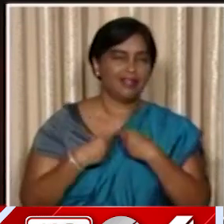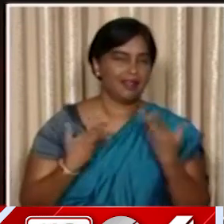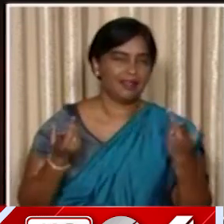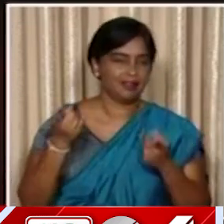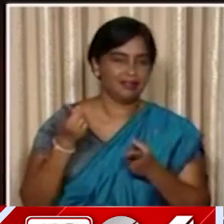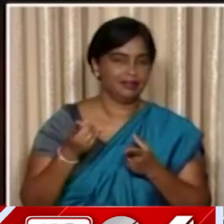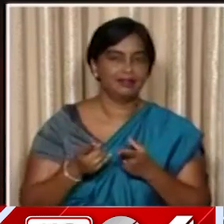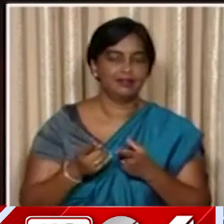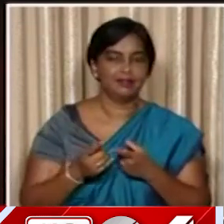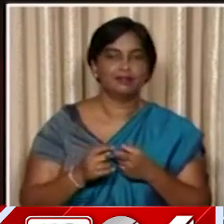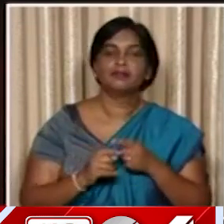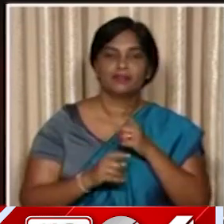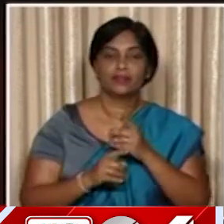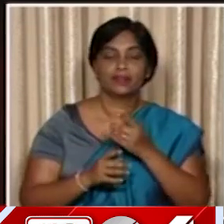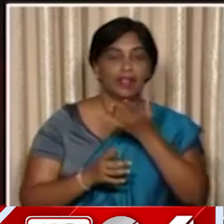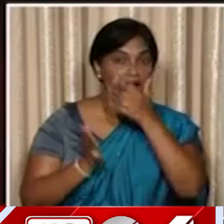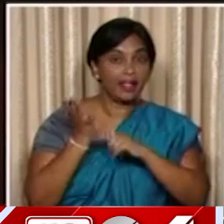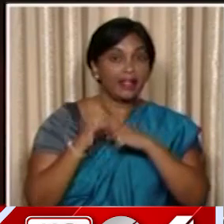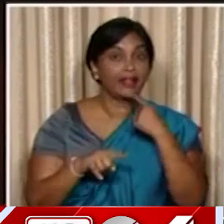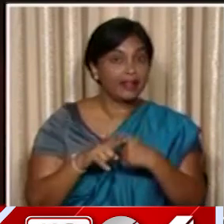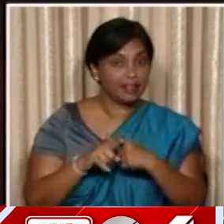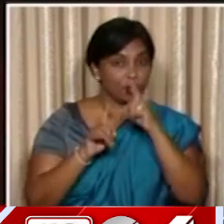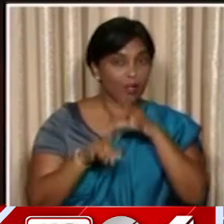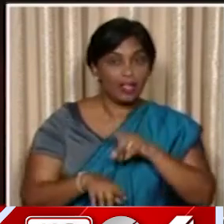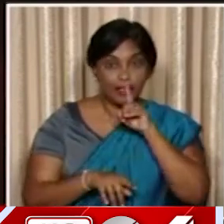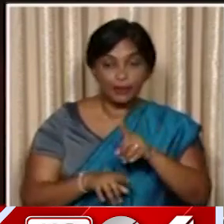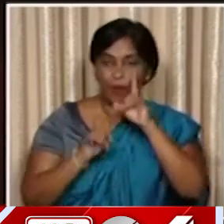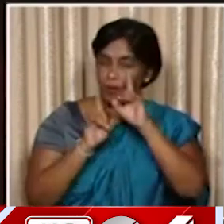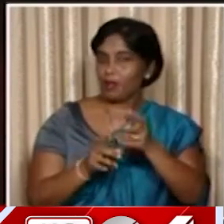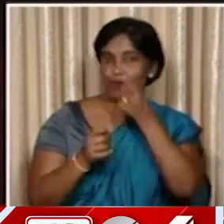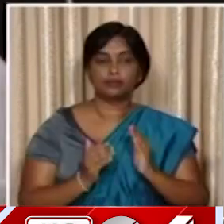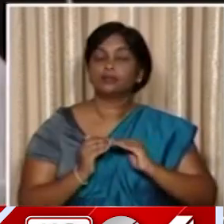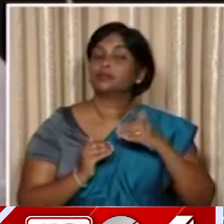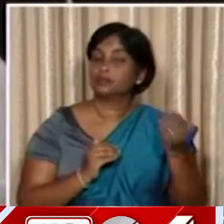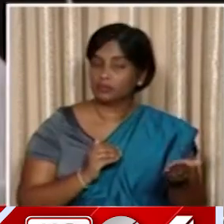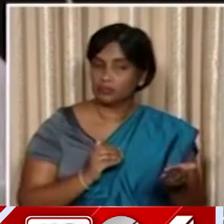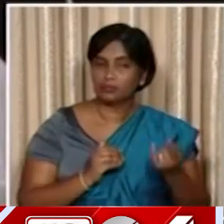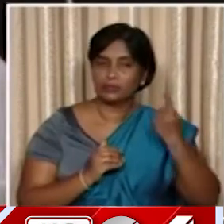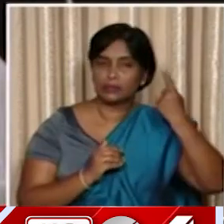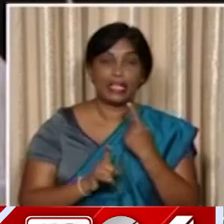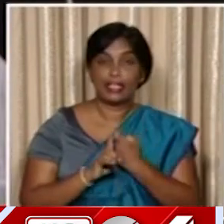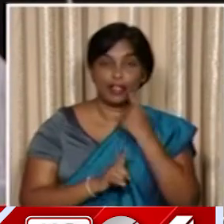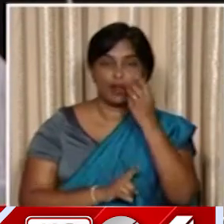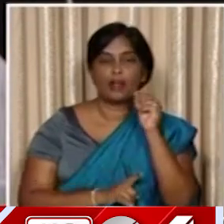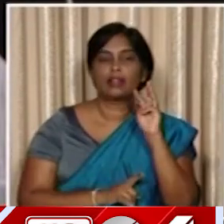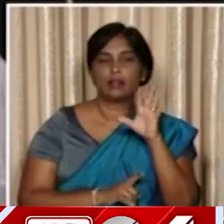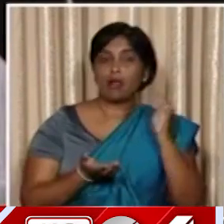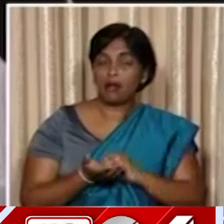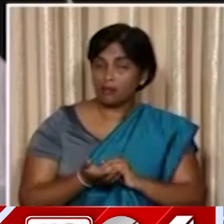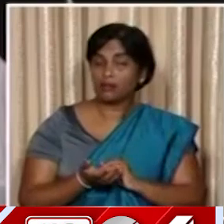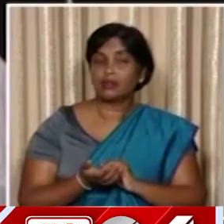හරි. ඕක මේ අර සීනිපදු වංචාව ගැනත් මම අහනකොට එහෙම සිද්ධ වුණා. එහෙම කරන්න එපා. ඊයේ පෙරේද මොනවද කළේ?